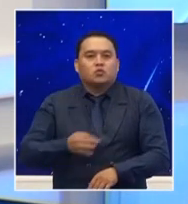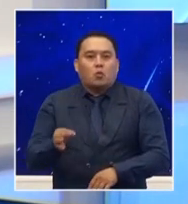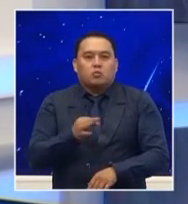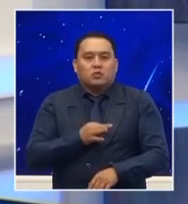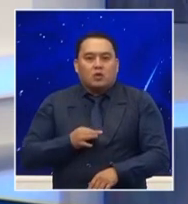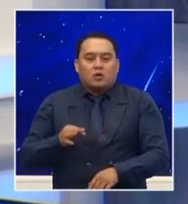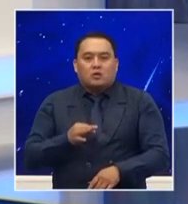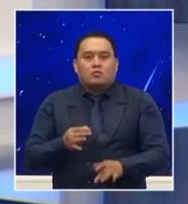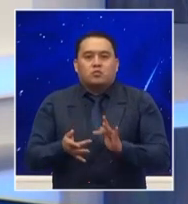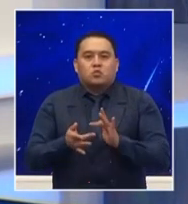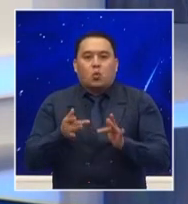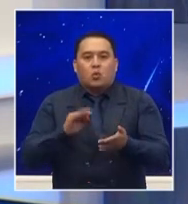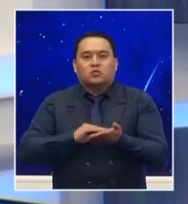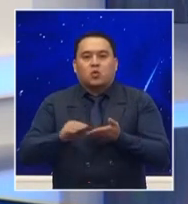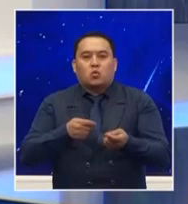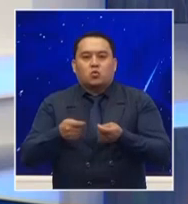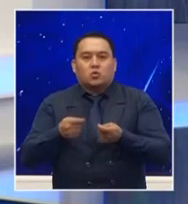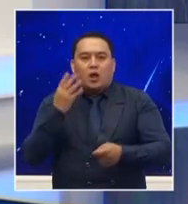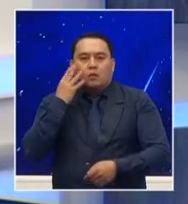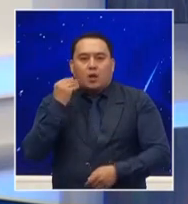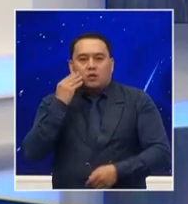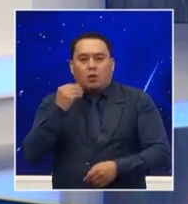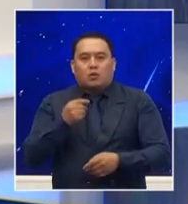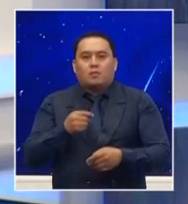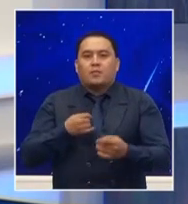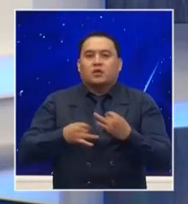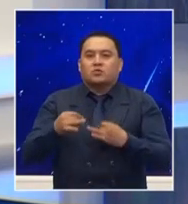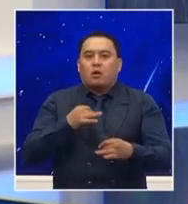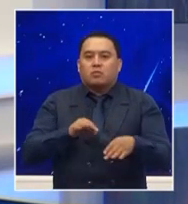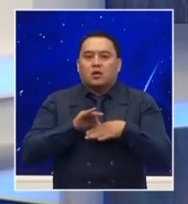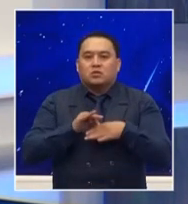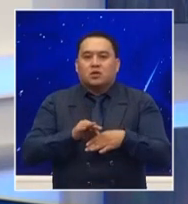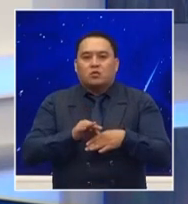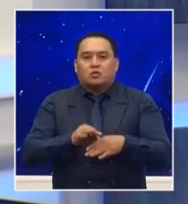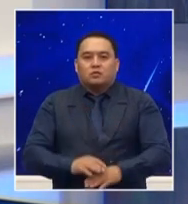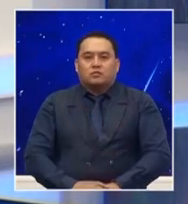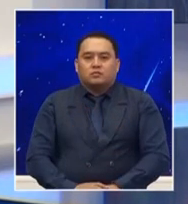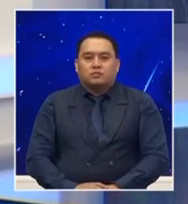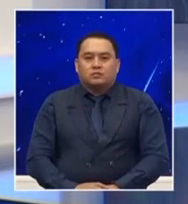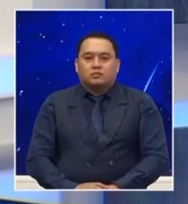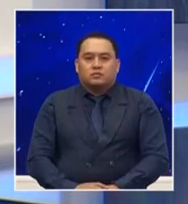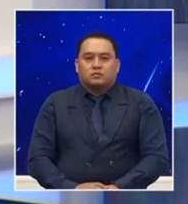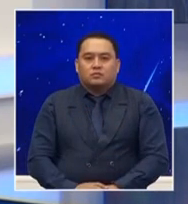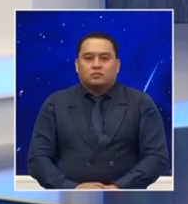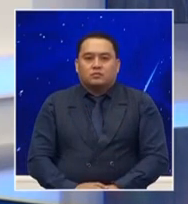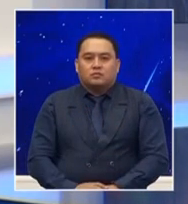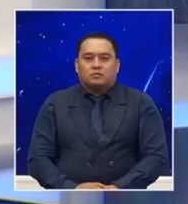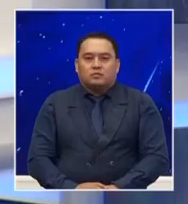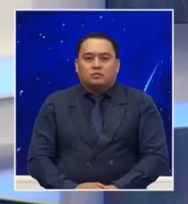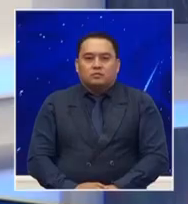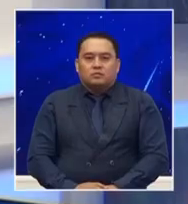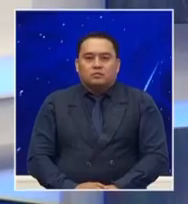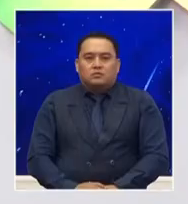области и популярный блогер из Южной столицы. Продуктивная беседа прошла на диалоговой площадке ЖТСУ Адалдыкаланы.